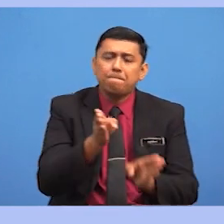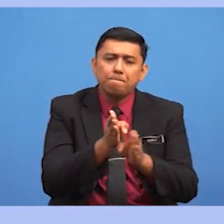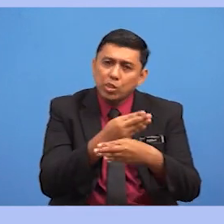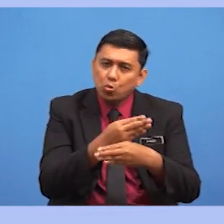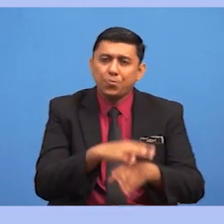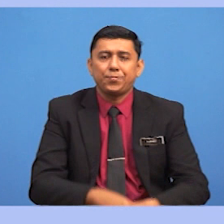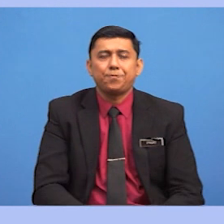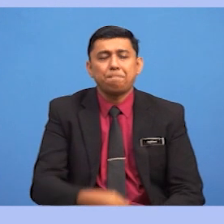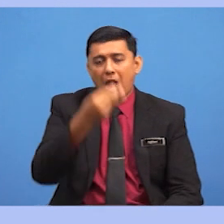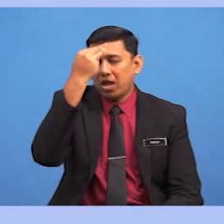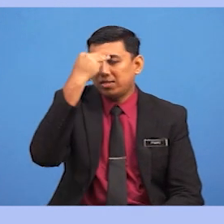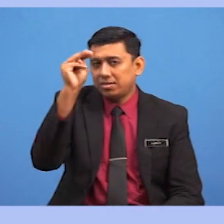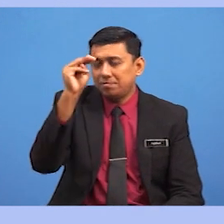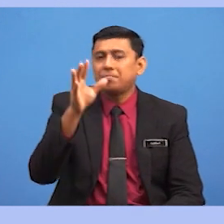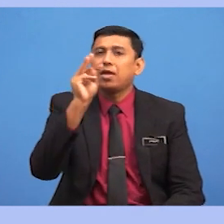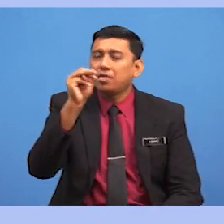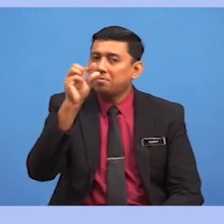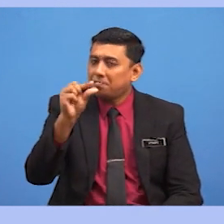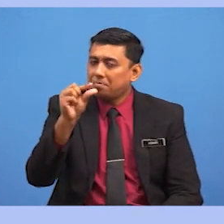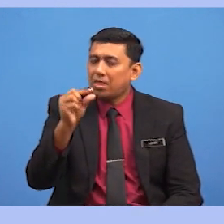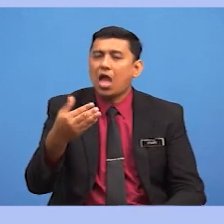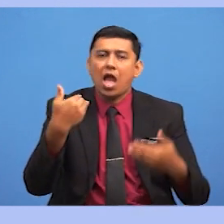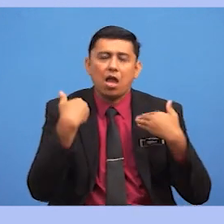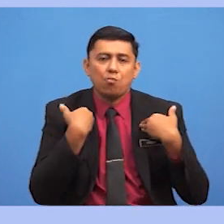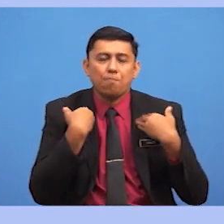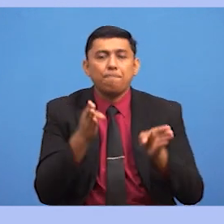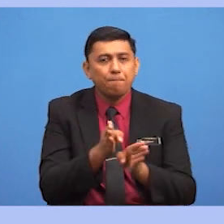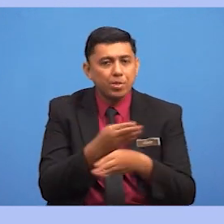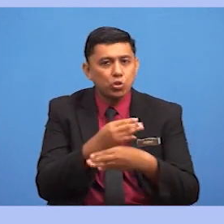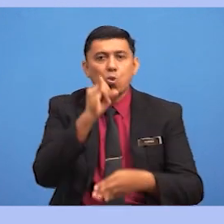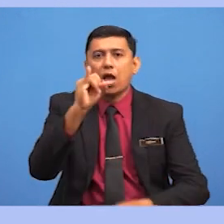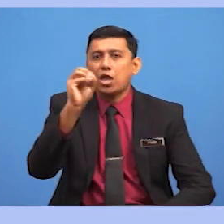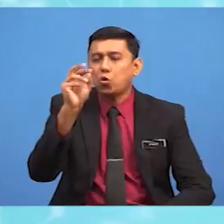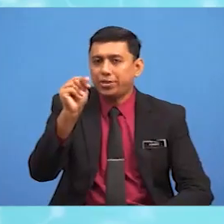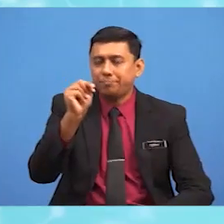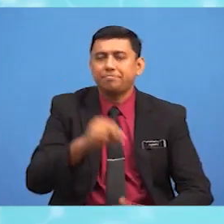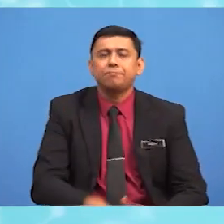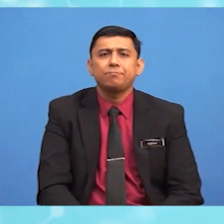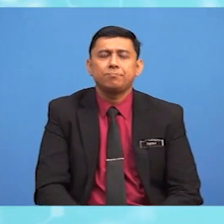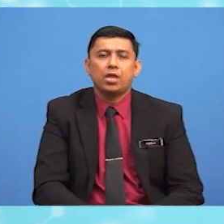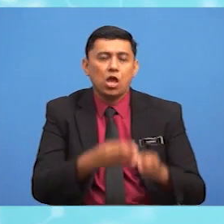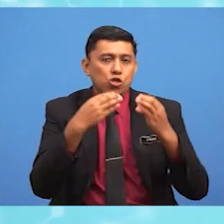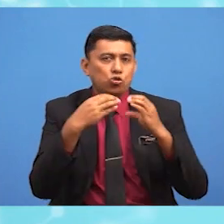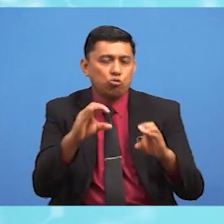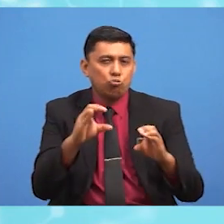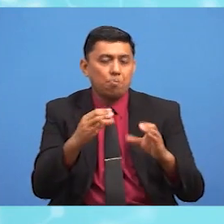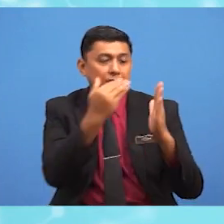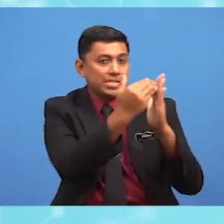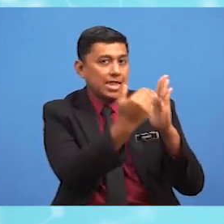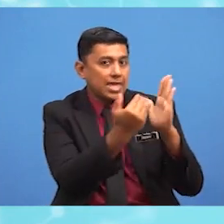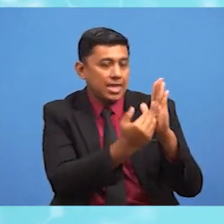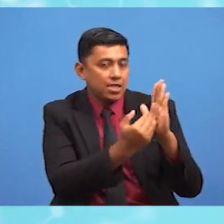terbentuk. Maka magnesium yang wujud adalah dalam bentuk ion. Cuba murid-murid